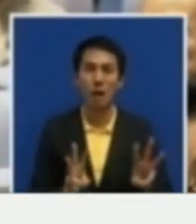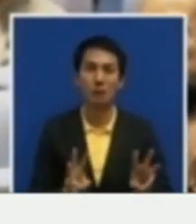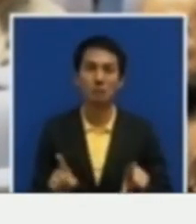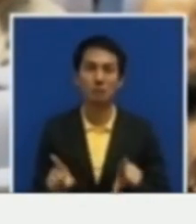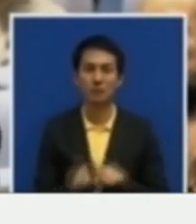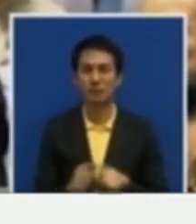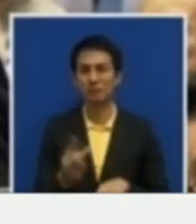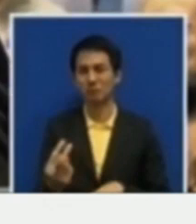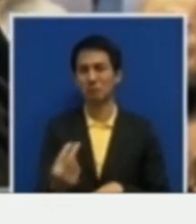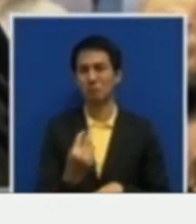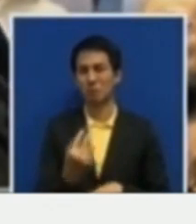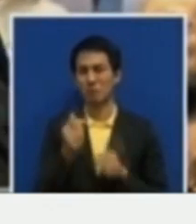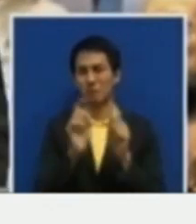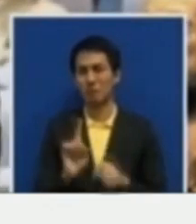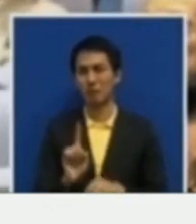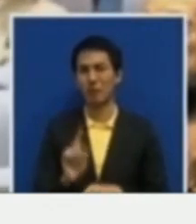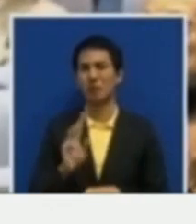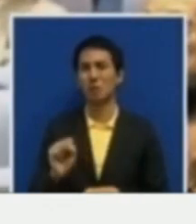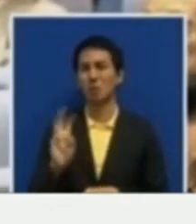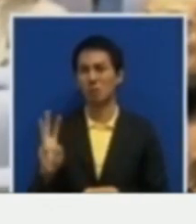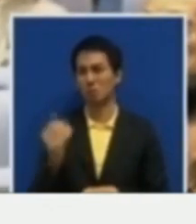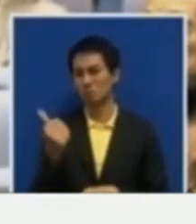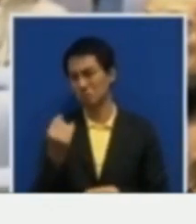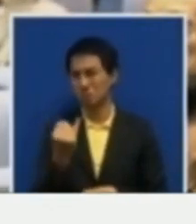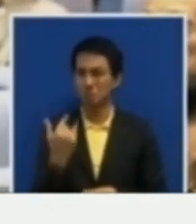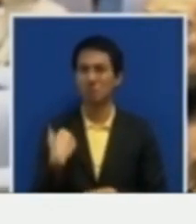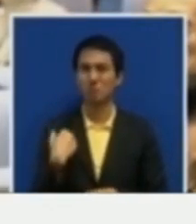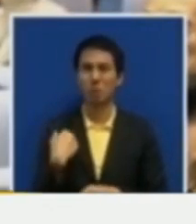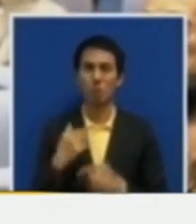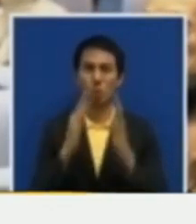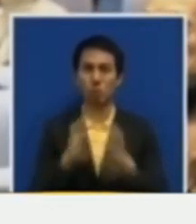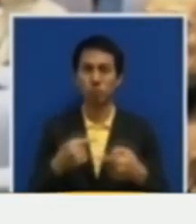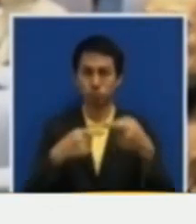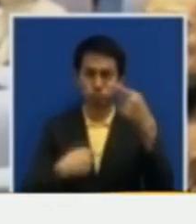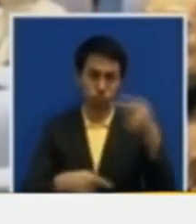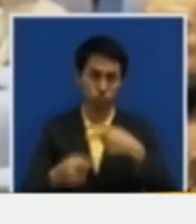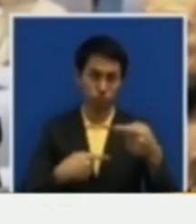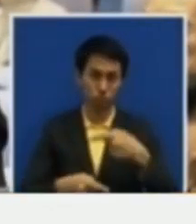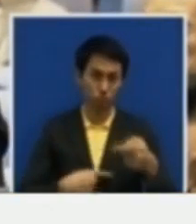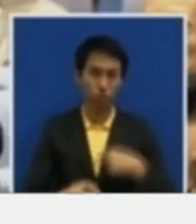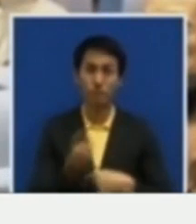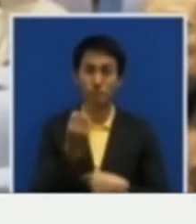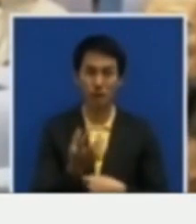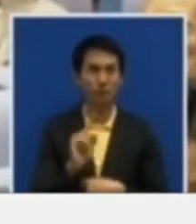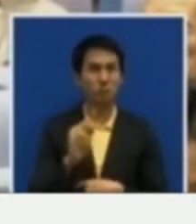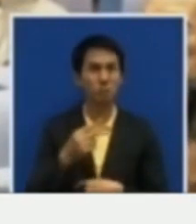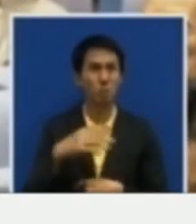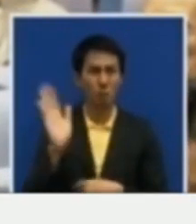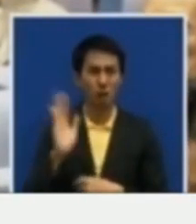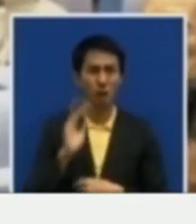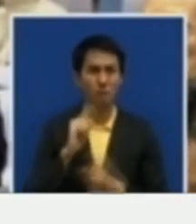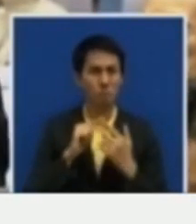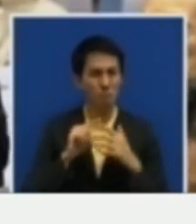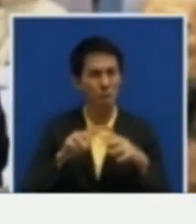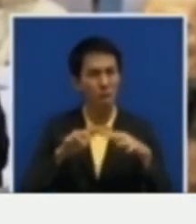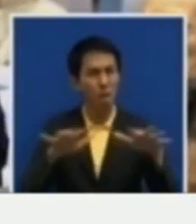อให้พวกเราเข้ามากันดังนั้นภาพที่ประชุมที่ออกมาเนี่ยเป็นเรื่องเพียงชั่วครู่ชั่วคราวก็ได้แต่ชี้แจงไ